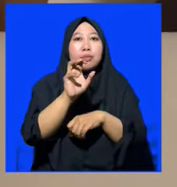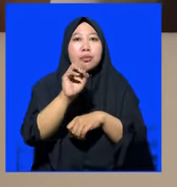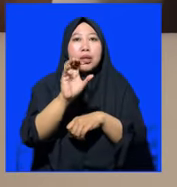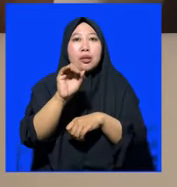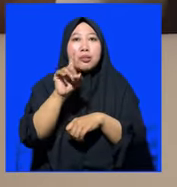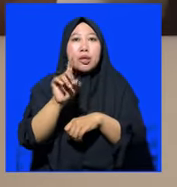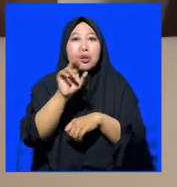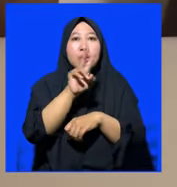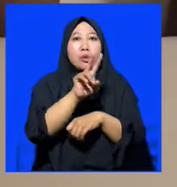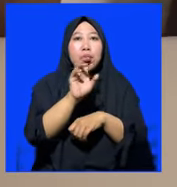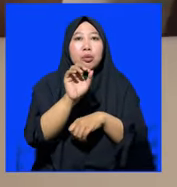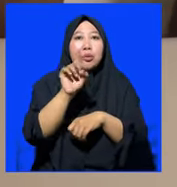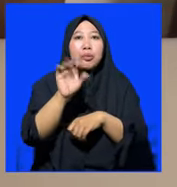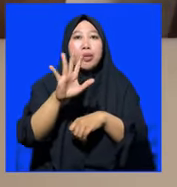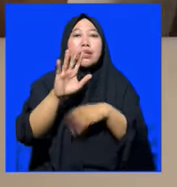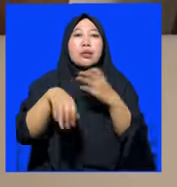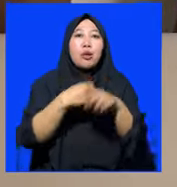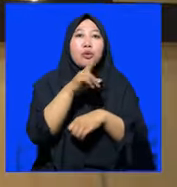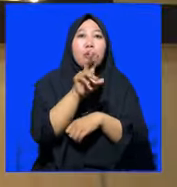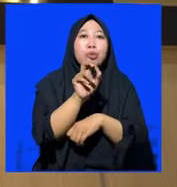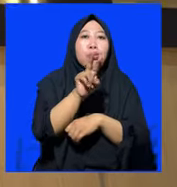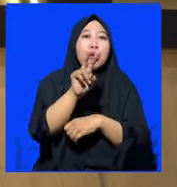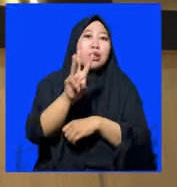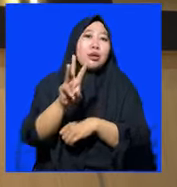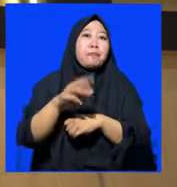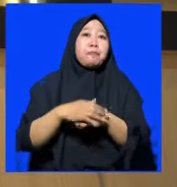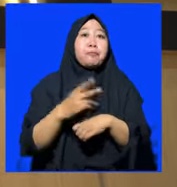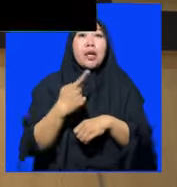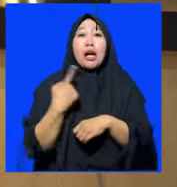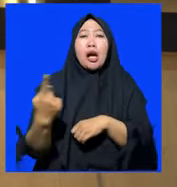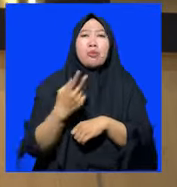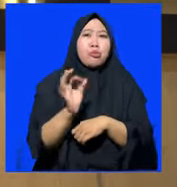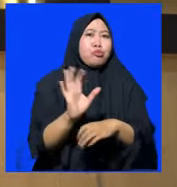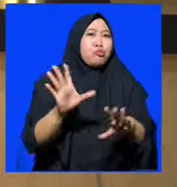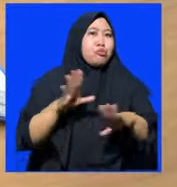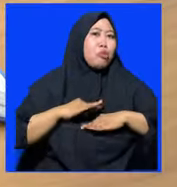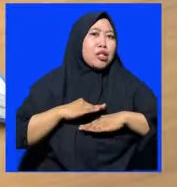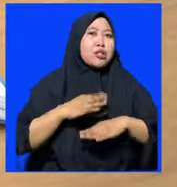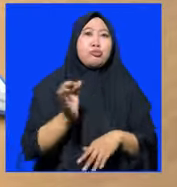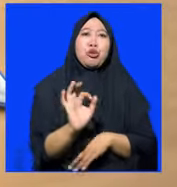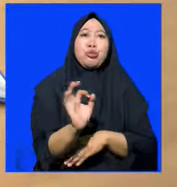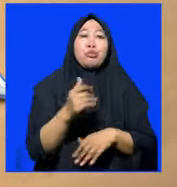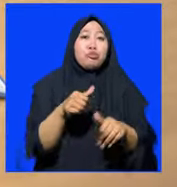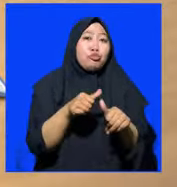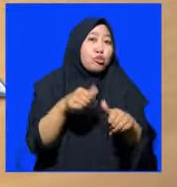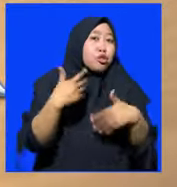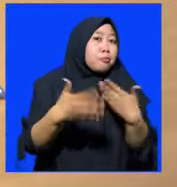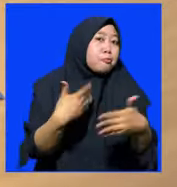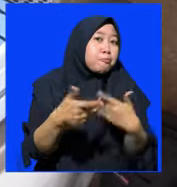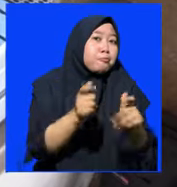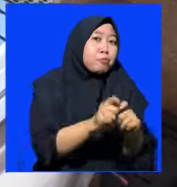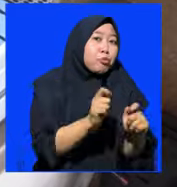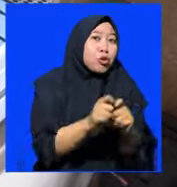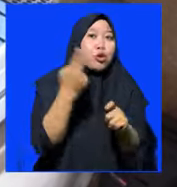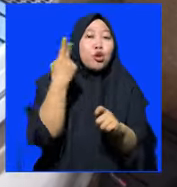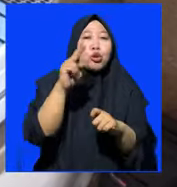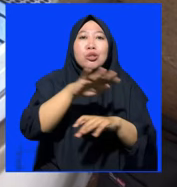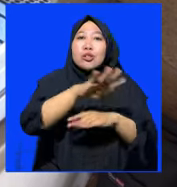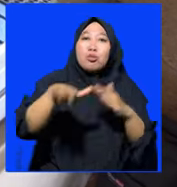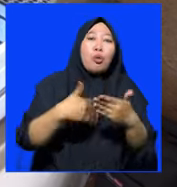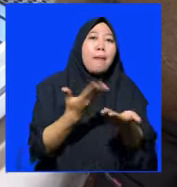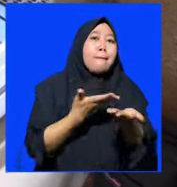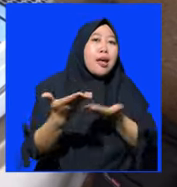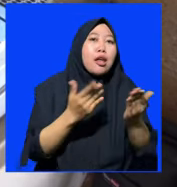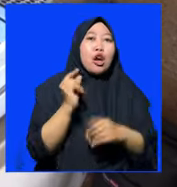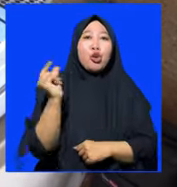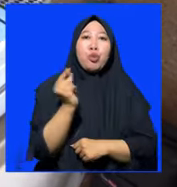9001:2015 pada tahun 2023. Kami belum berpuas diri dan terus melakukan pembenahan pada seluruh area pelayanan